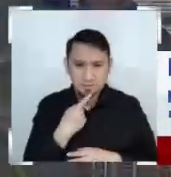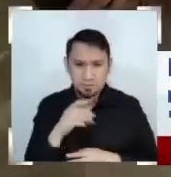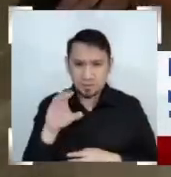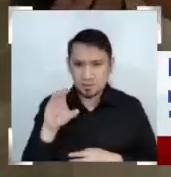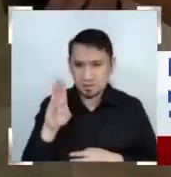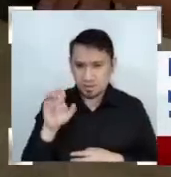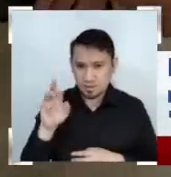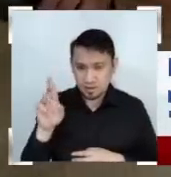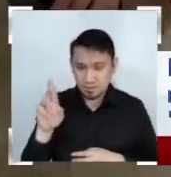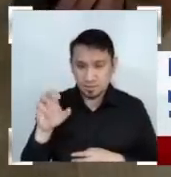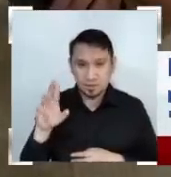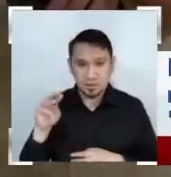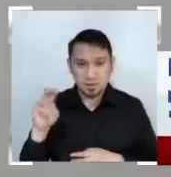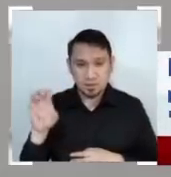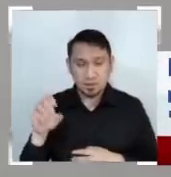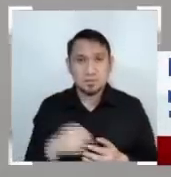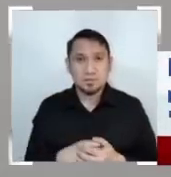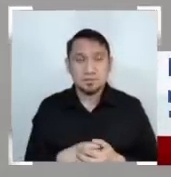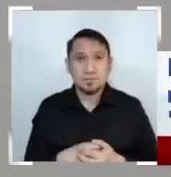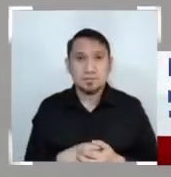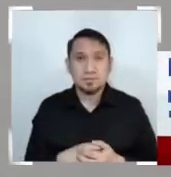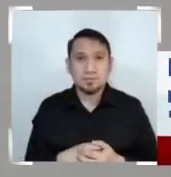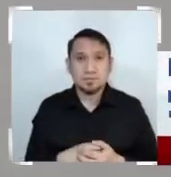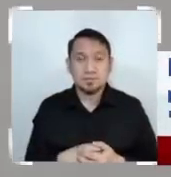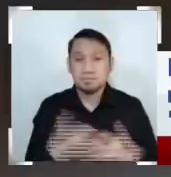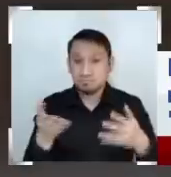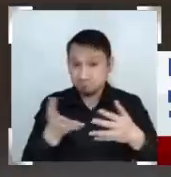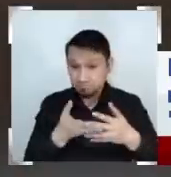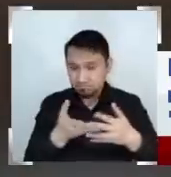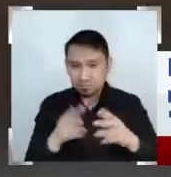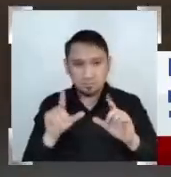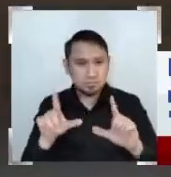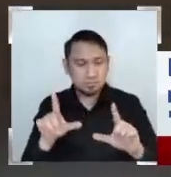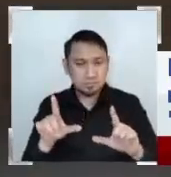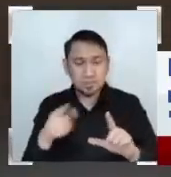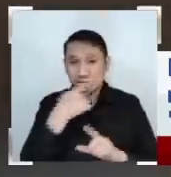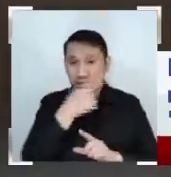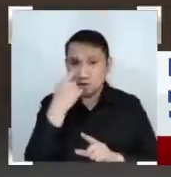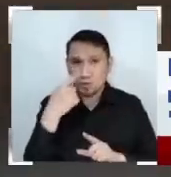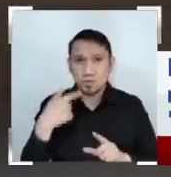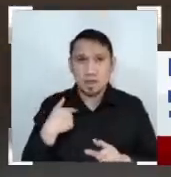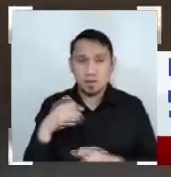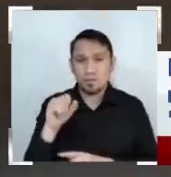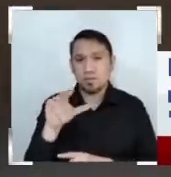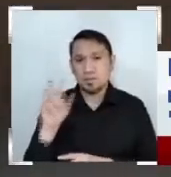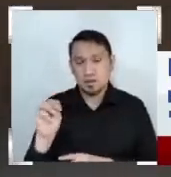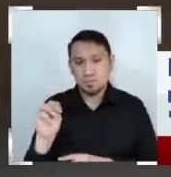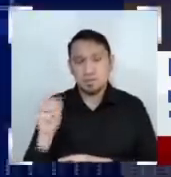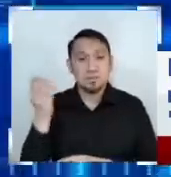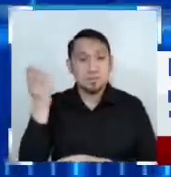Chief, Lieutenant Colonel Jay Guillermo, kinasuan ng suspect dahil sa isaumanong investment scam na kanyang sinimulan noong